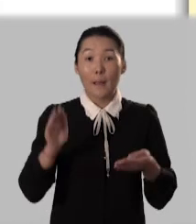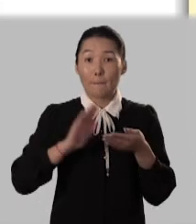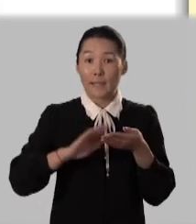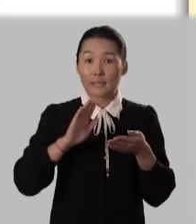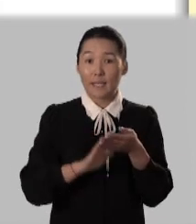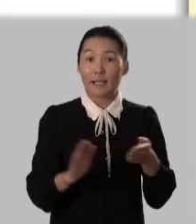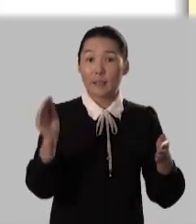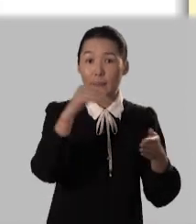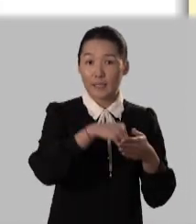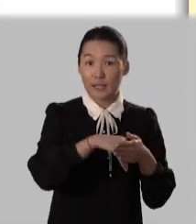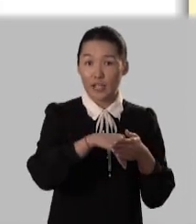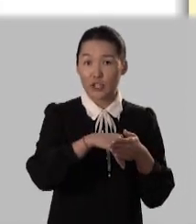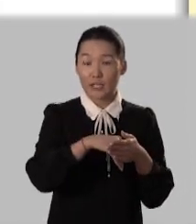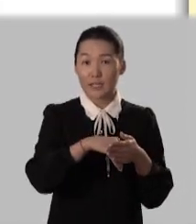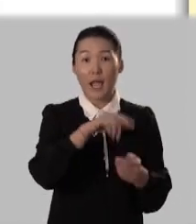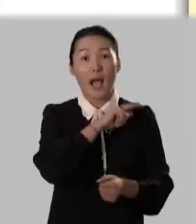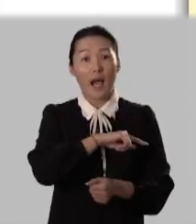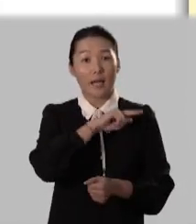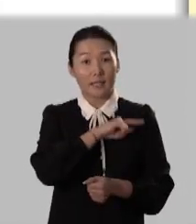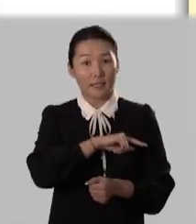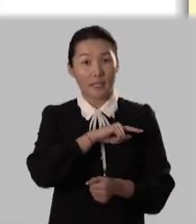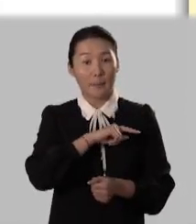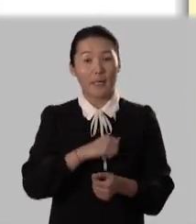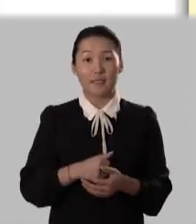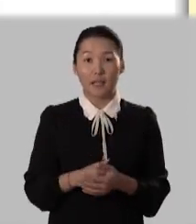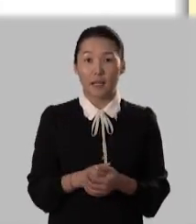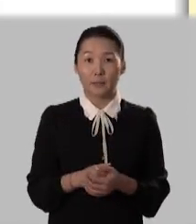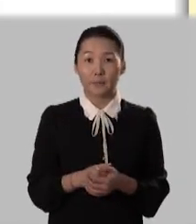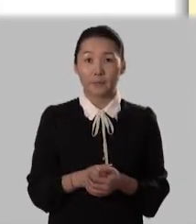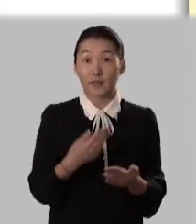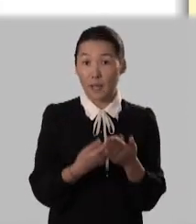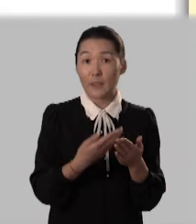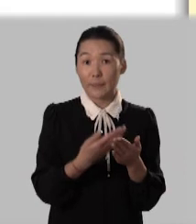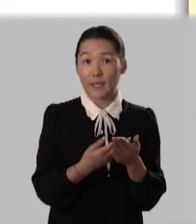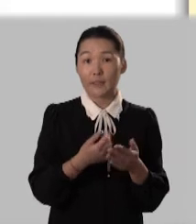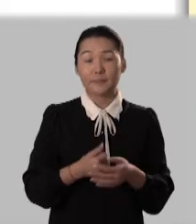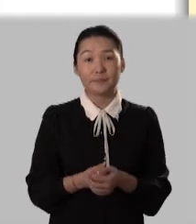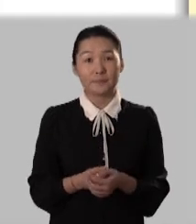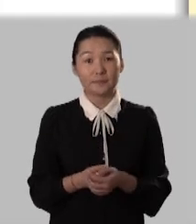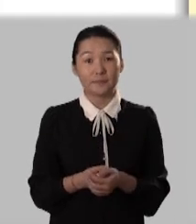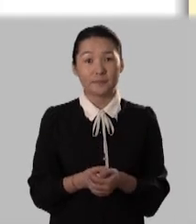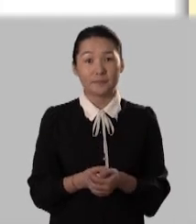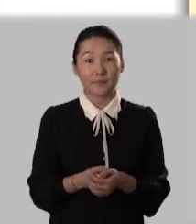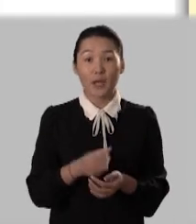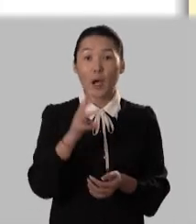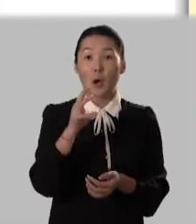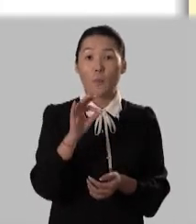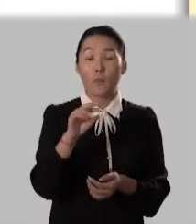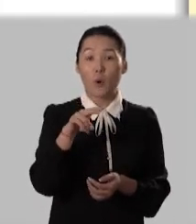принадлежность характерный признак например молния